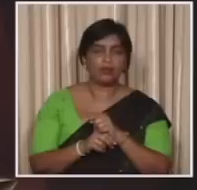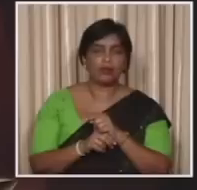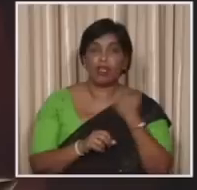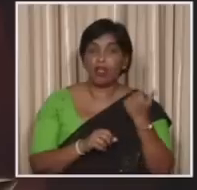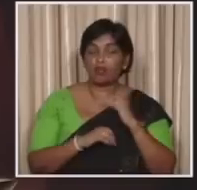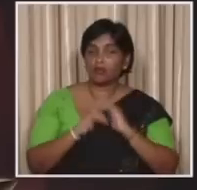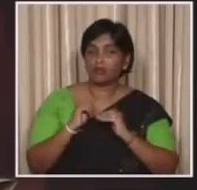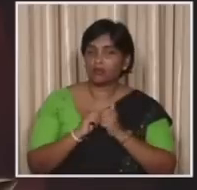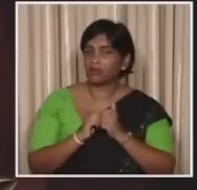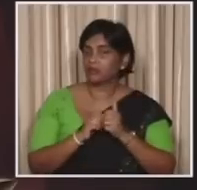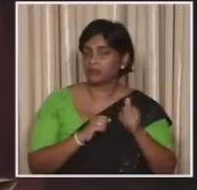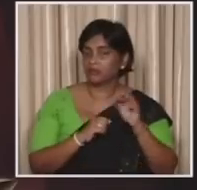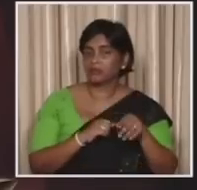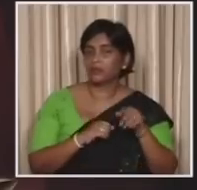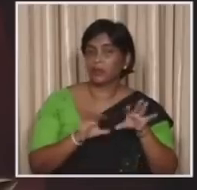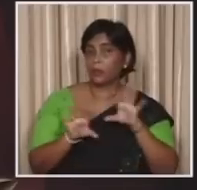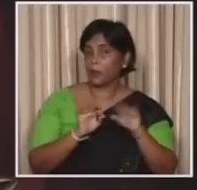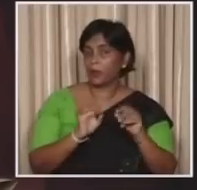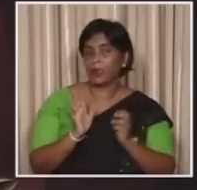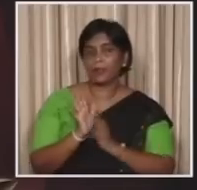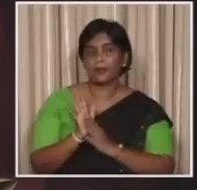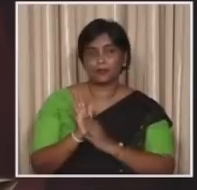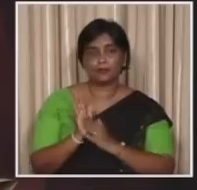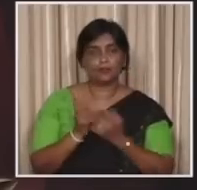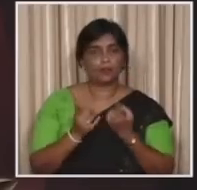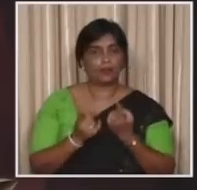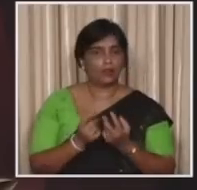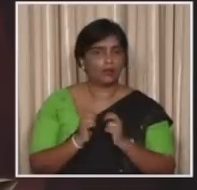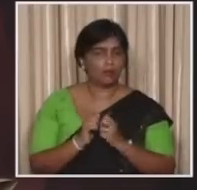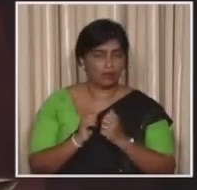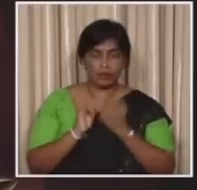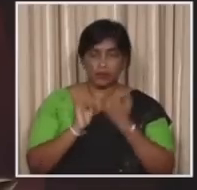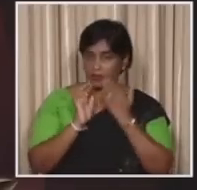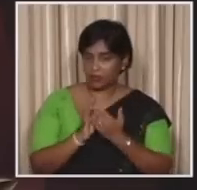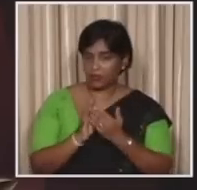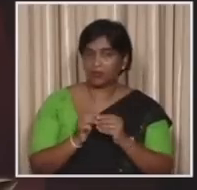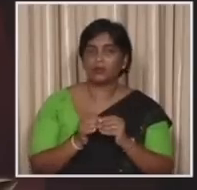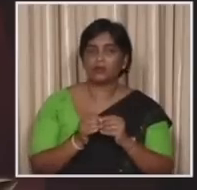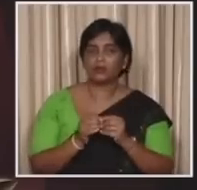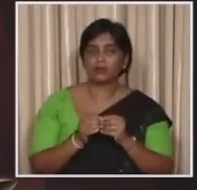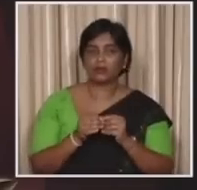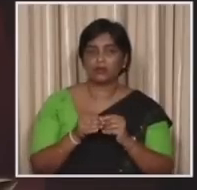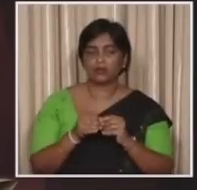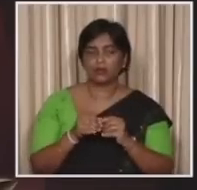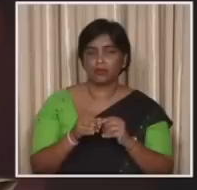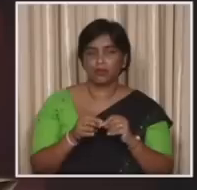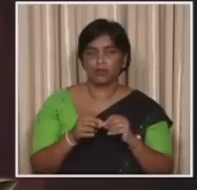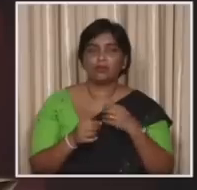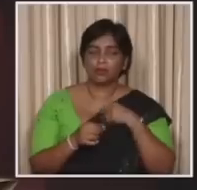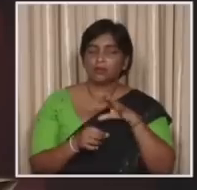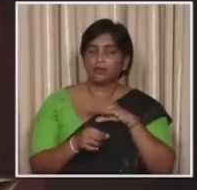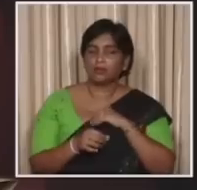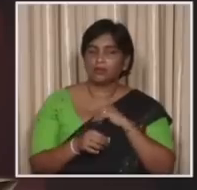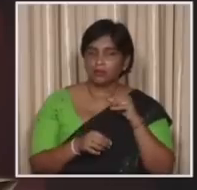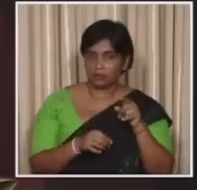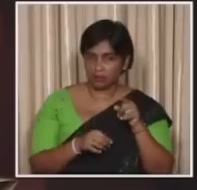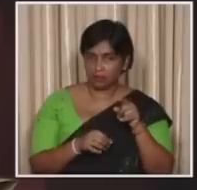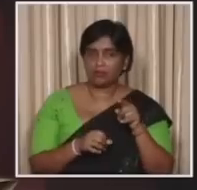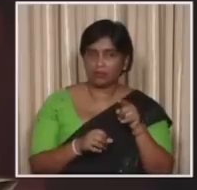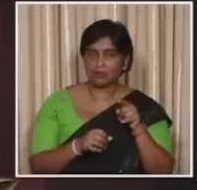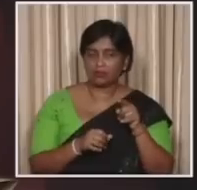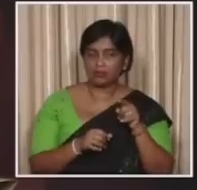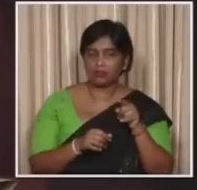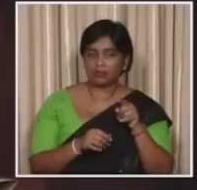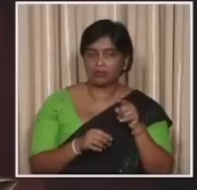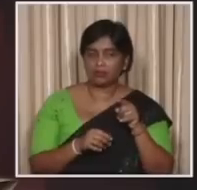අලුත් ක්‍රමවේදයකට යන්න ඕන මොකද තේරීම් කාරක සභාවේ අඩුපාඩුකම් ටික මම පෙන්වලා දුන්නා. ඒ නිසා කරුණා කරලා මම එකඟ වෙනවා. මං